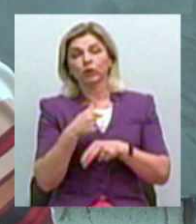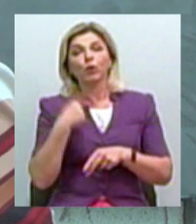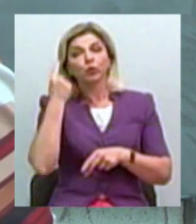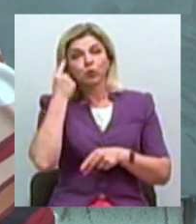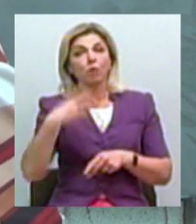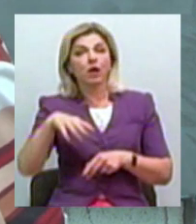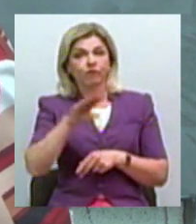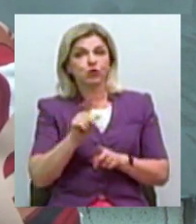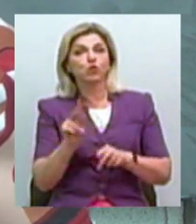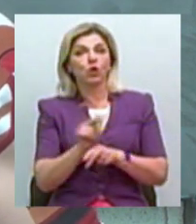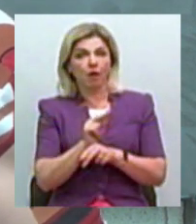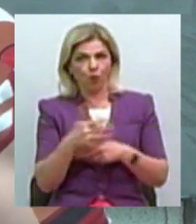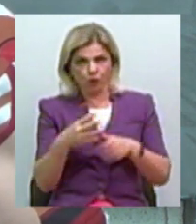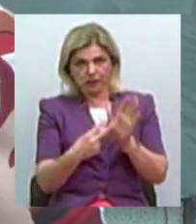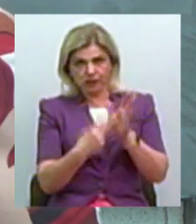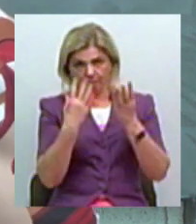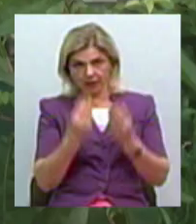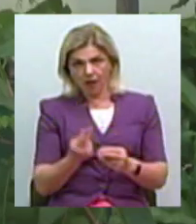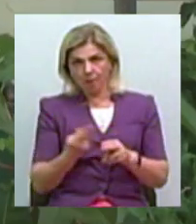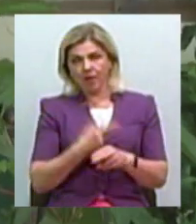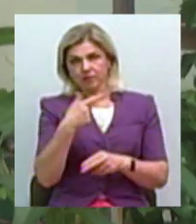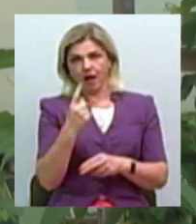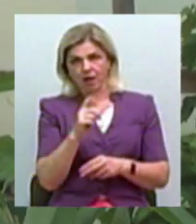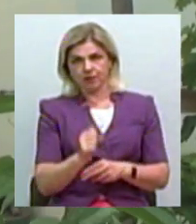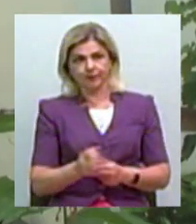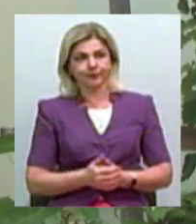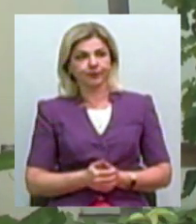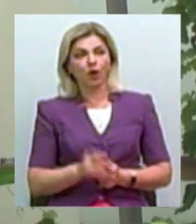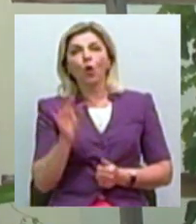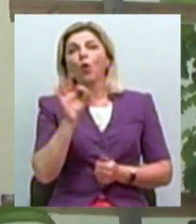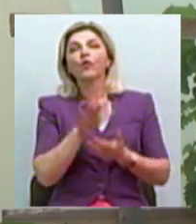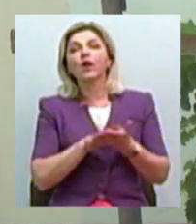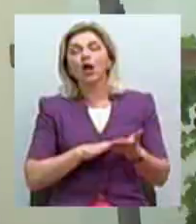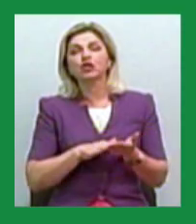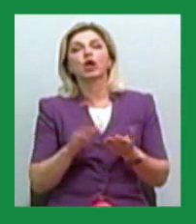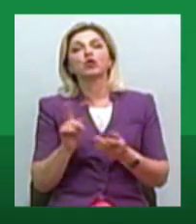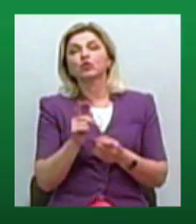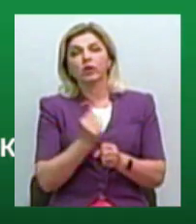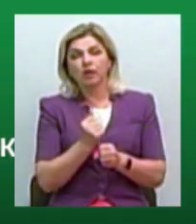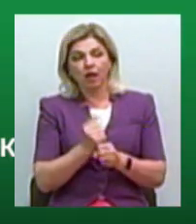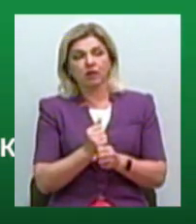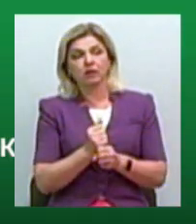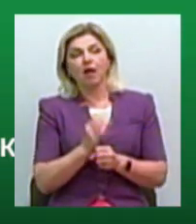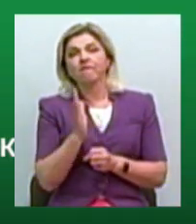ремонт йде, а вже сьомий день, і ми без газу сидимо. Про подальші дії газівників Вадим Чебан говорить наступне.